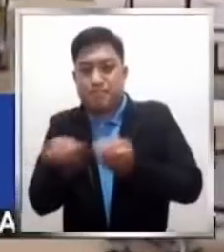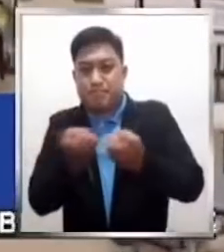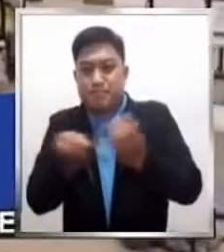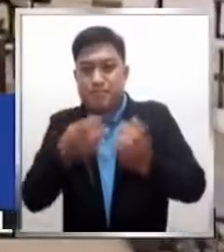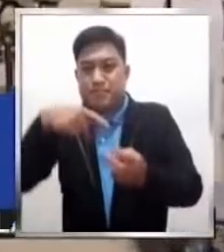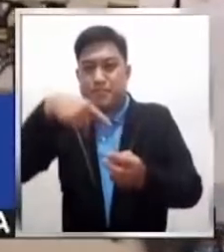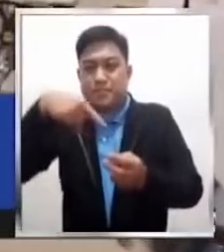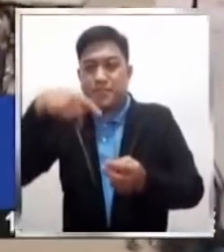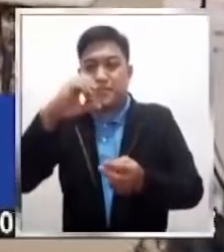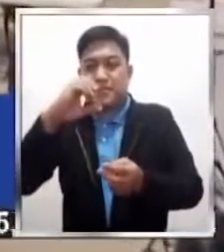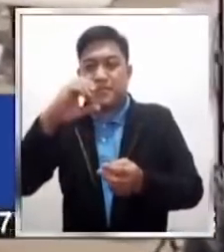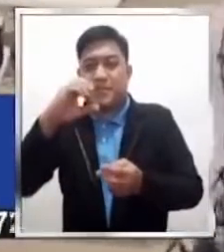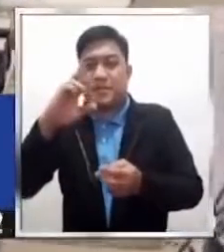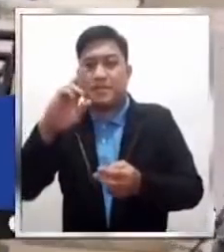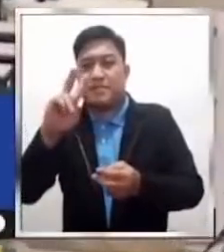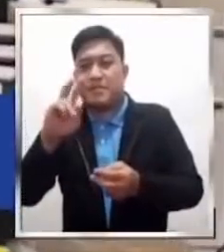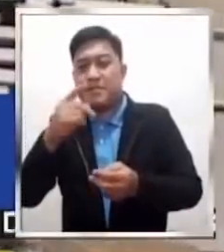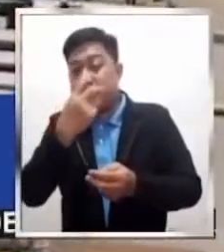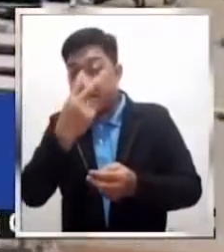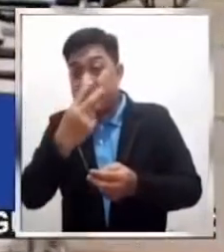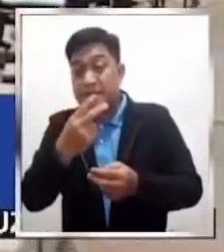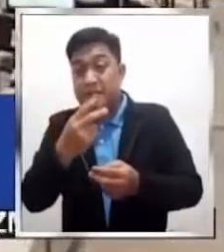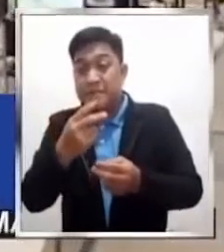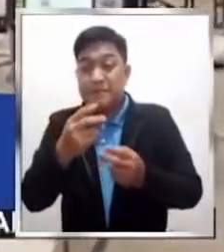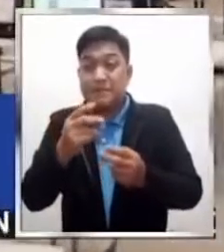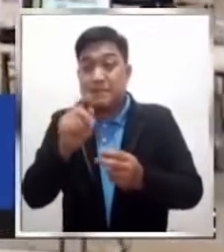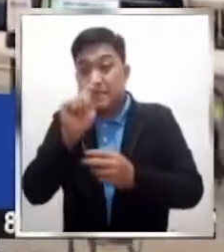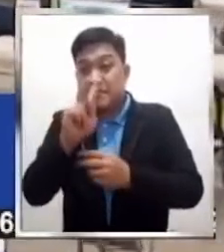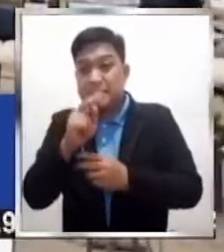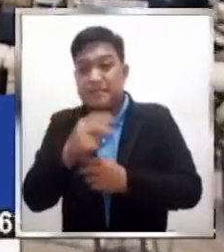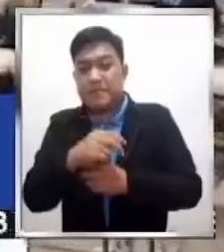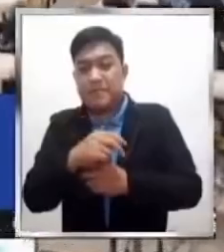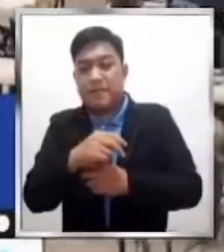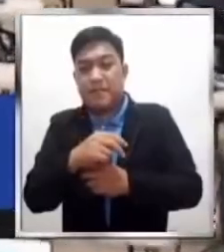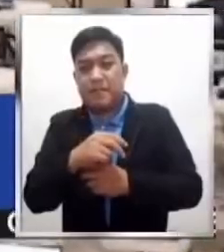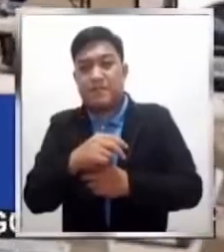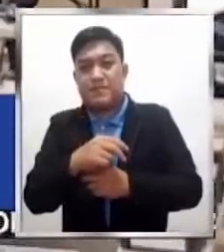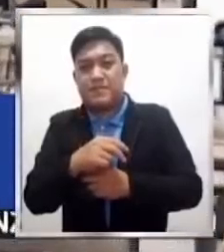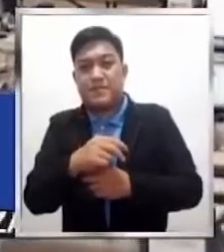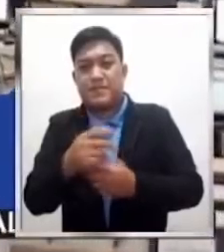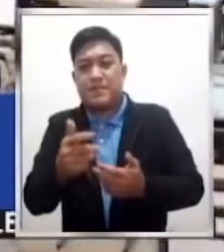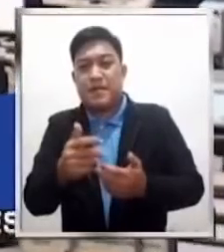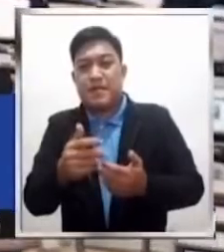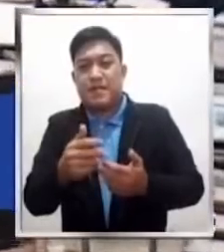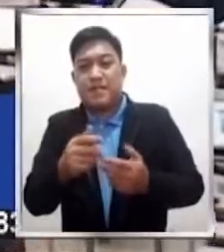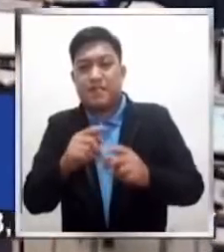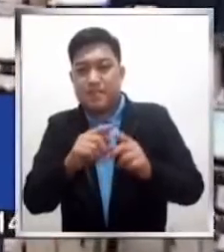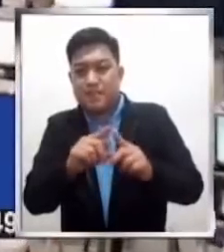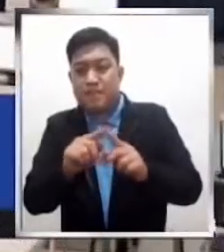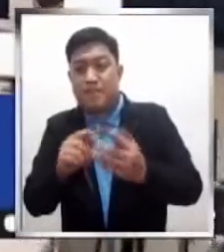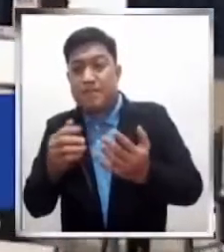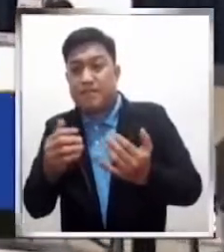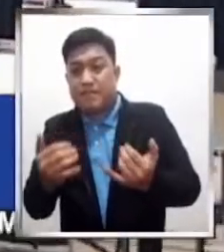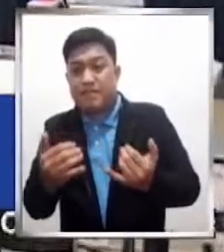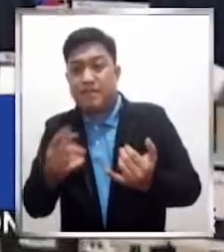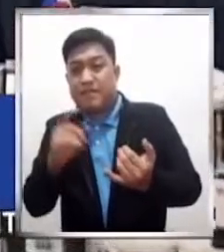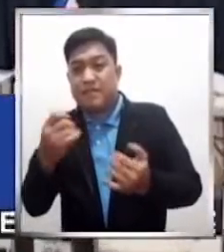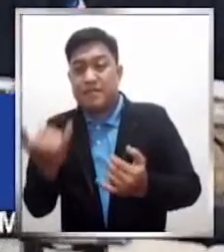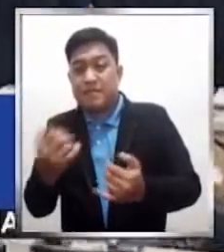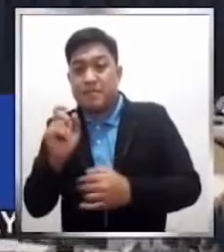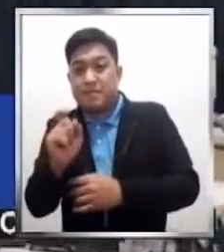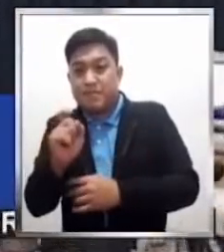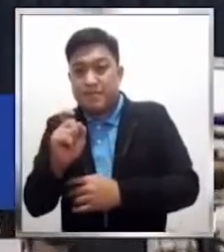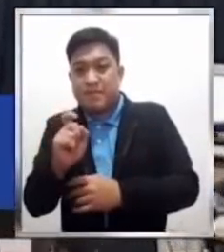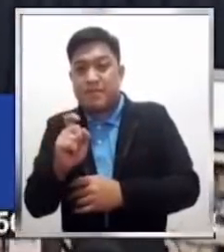mga TV networks ay malaki nga yung parang tila kaibahan dahil nga parang ang mabilis. Pero sa ngayon, hindi pa nagbibigay